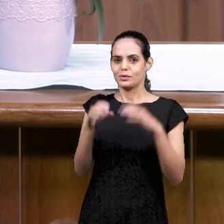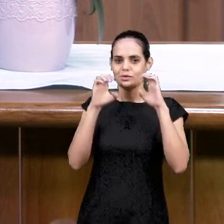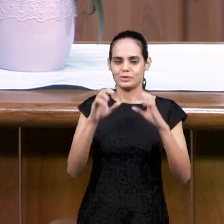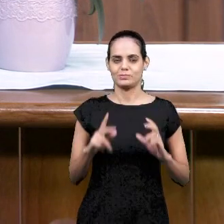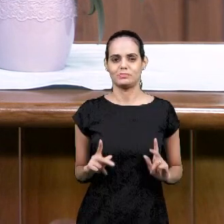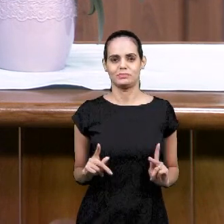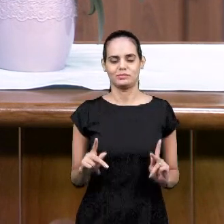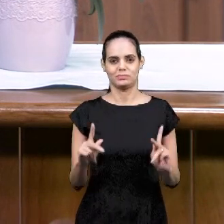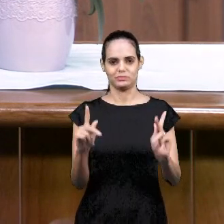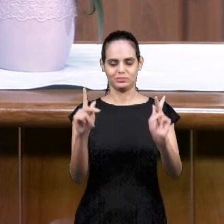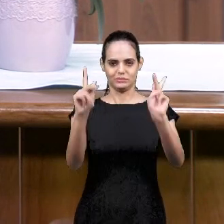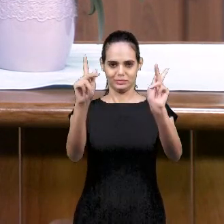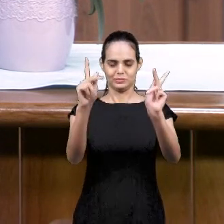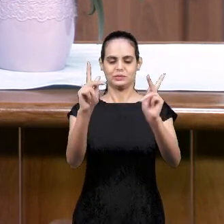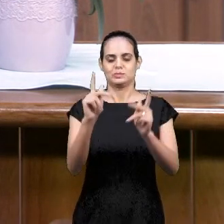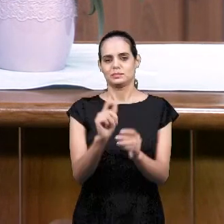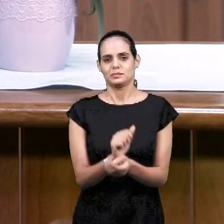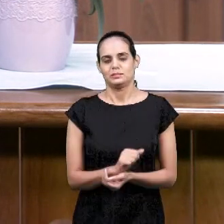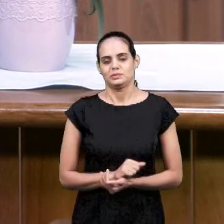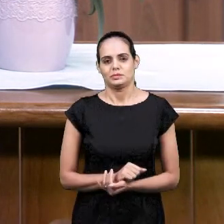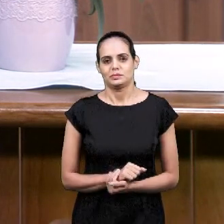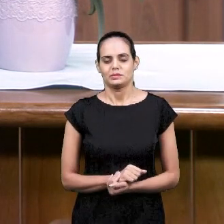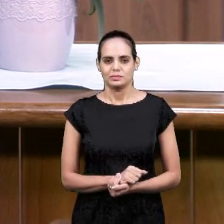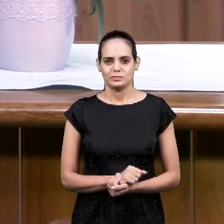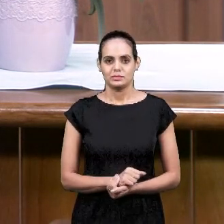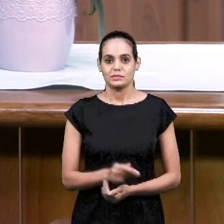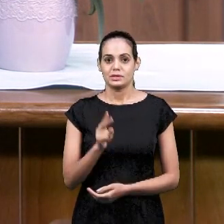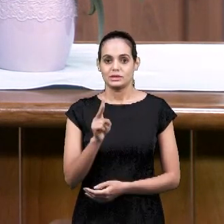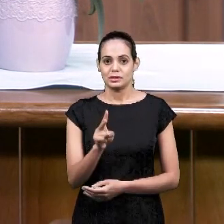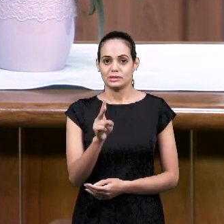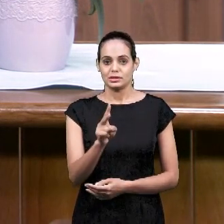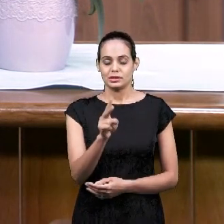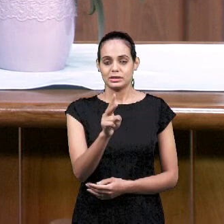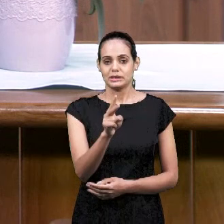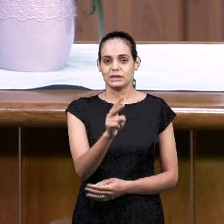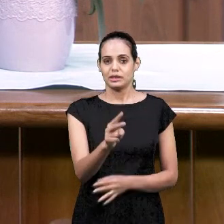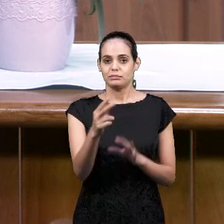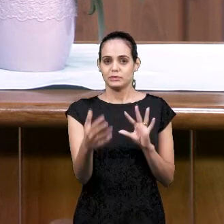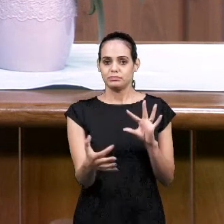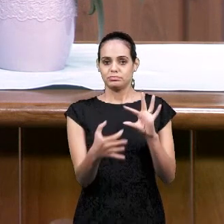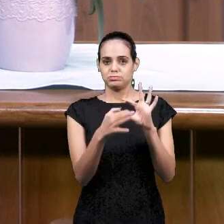brésilien la programmation en annonçant l'évangile éternel